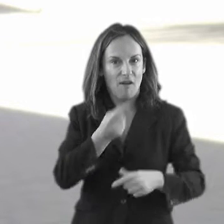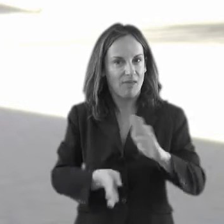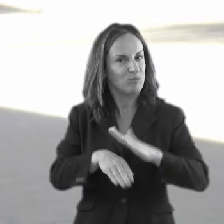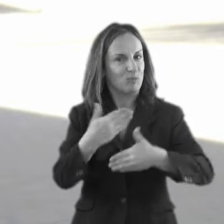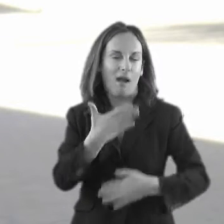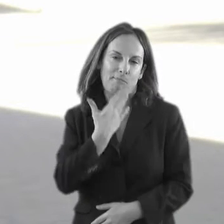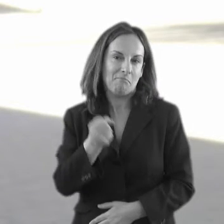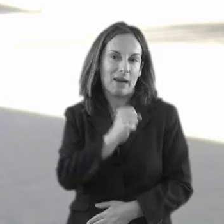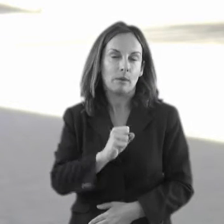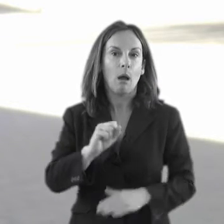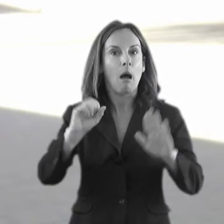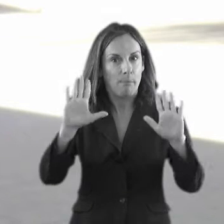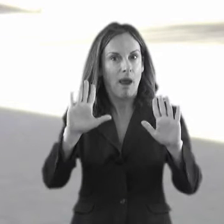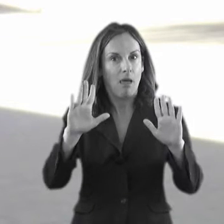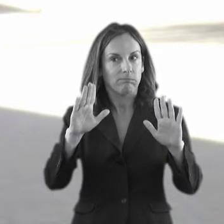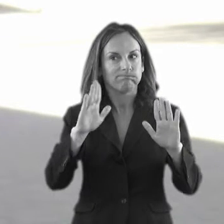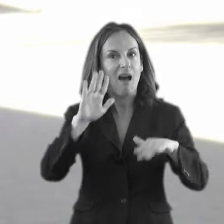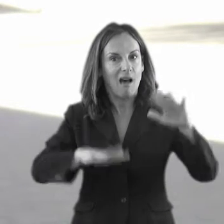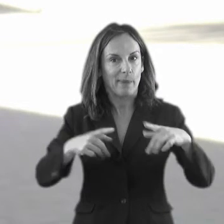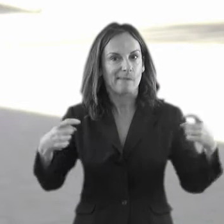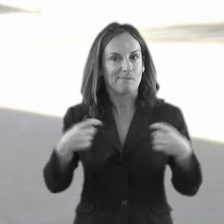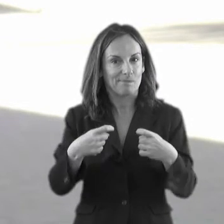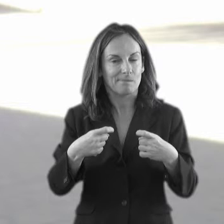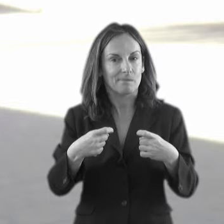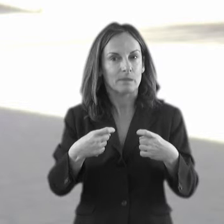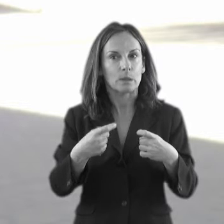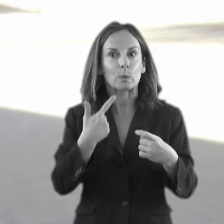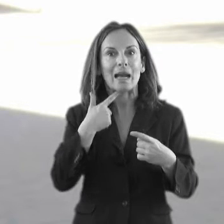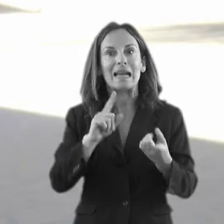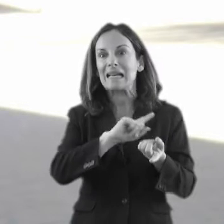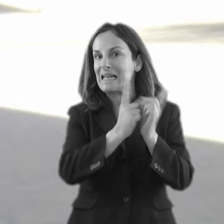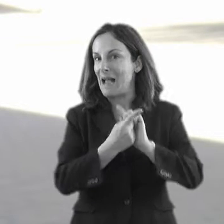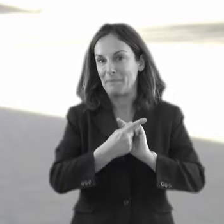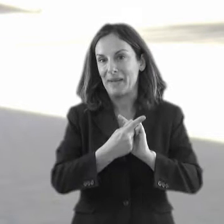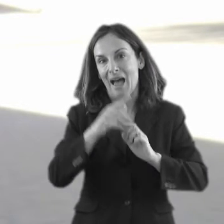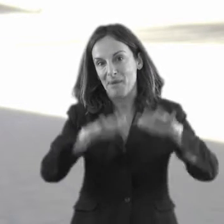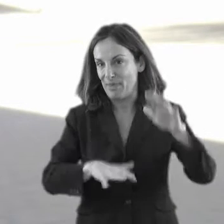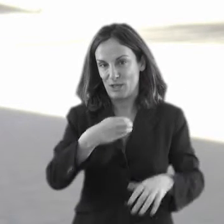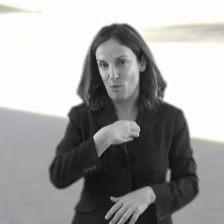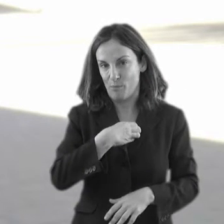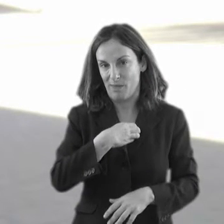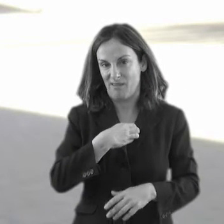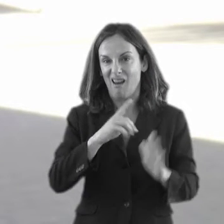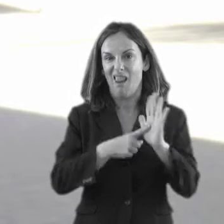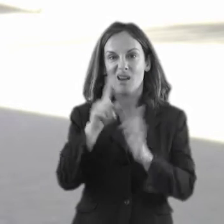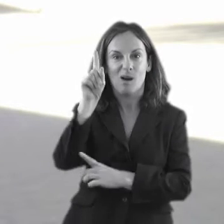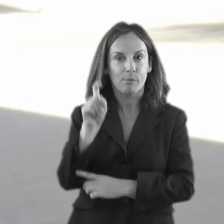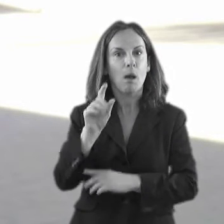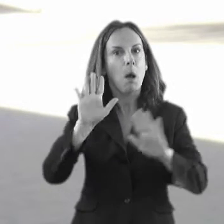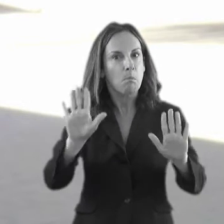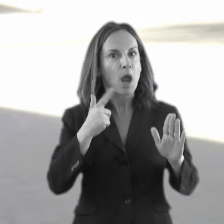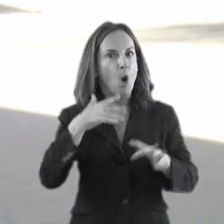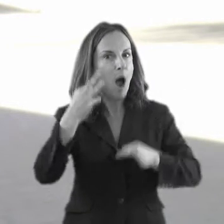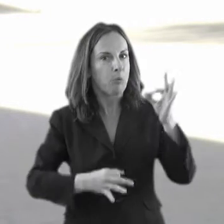l'eina per tirar-ho endavant, fantàstic. Quan la llei no ho és, no sempre la podem canviar, però hi ha fórmules